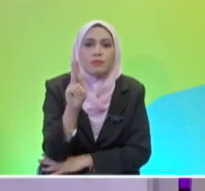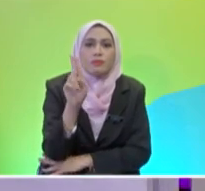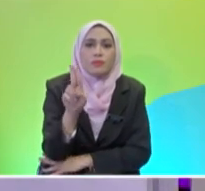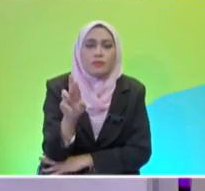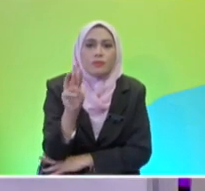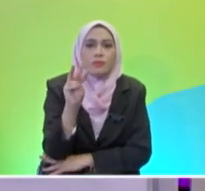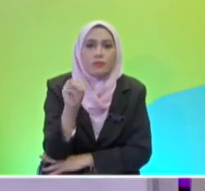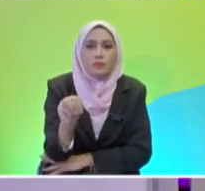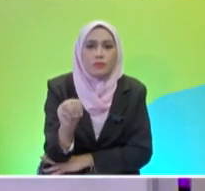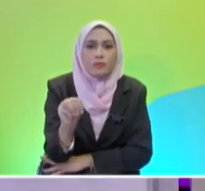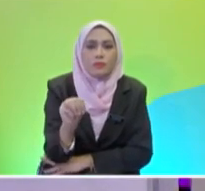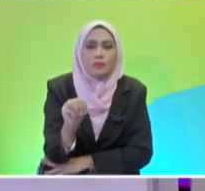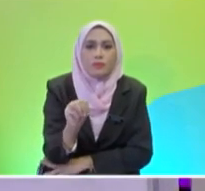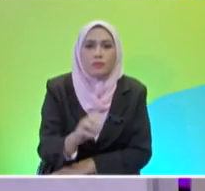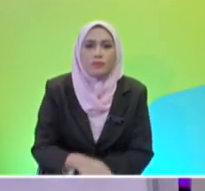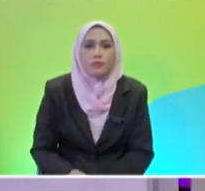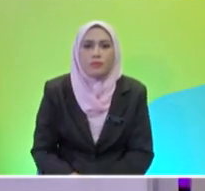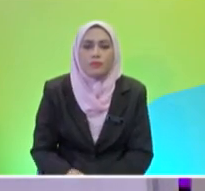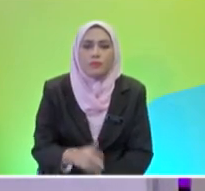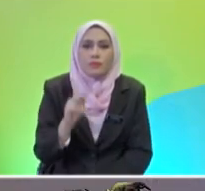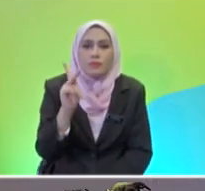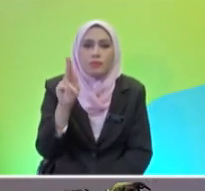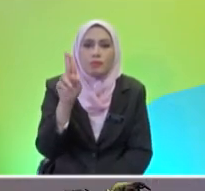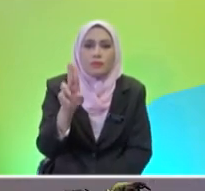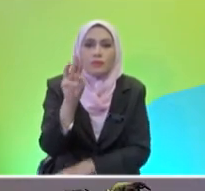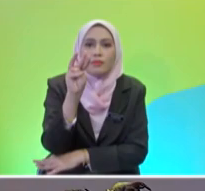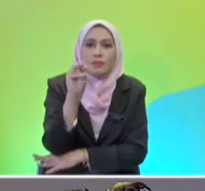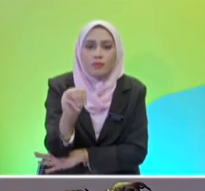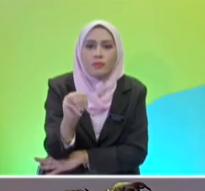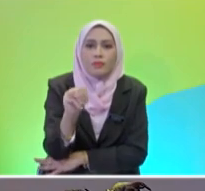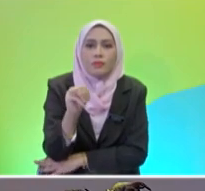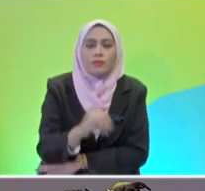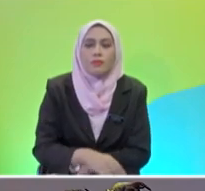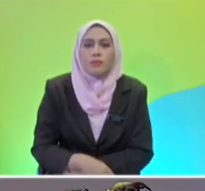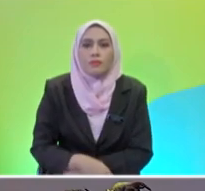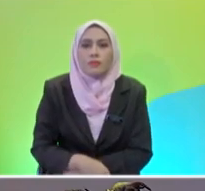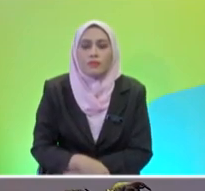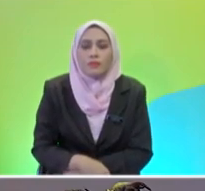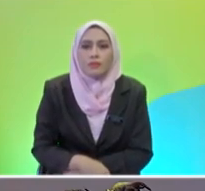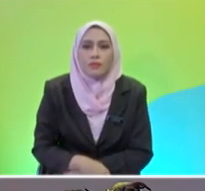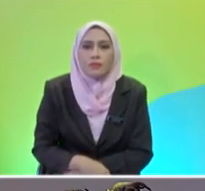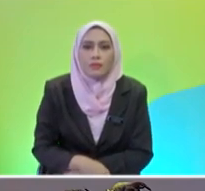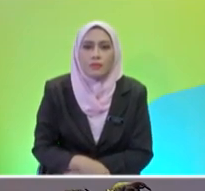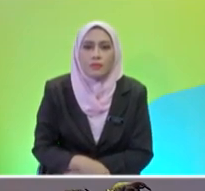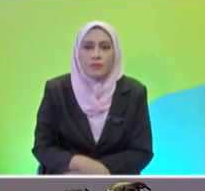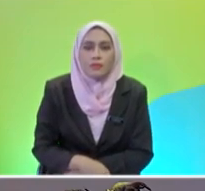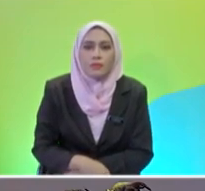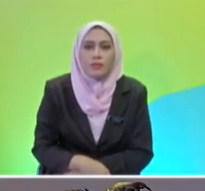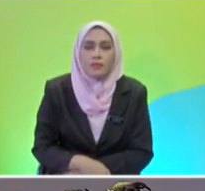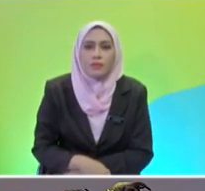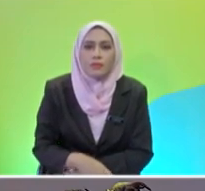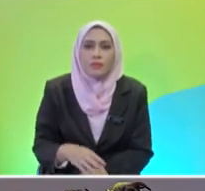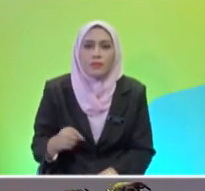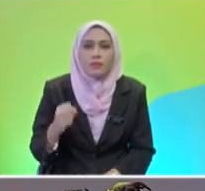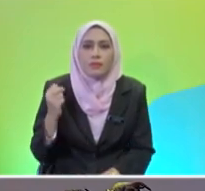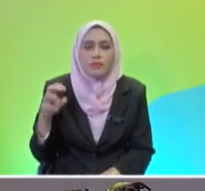K-U-M. Kum. Kum. Tutup mulut. Kum. Ada anak murid cikgu ada yang selalu tertukar. U dengan apa? M dengan